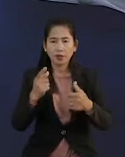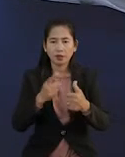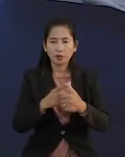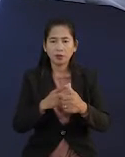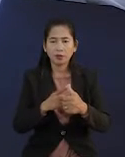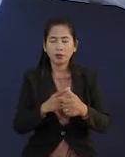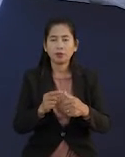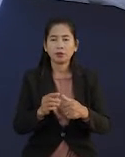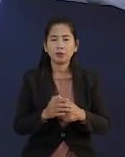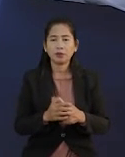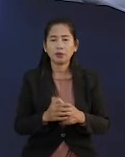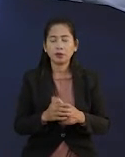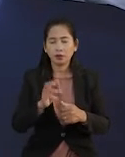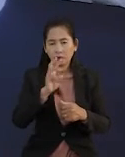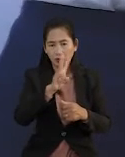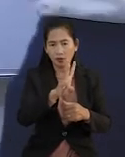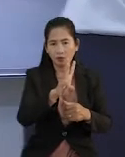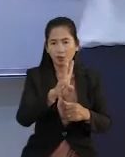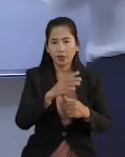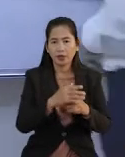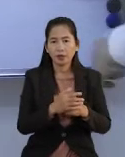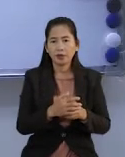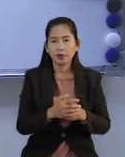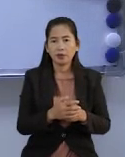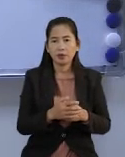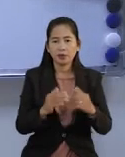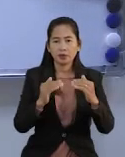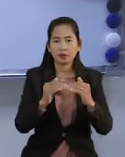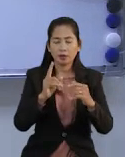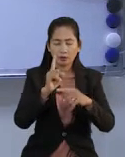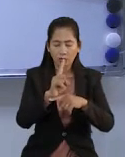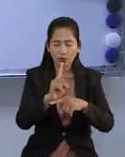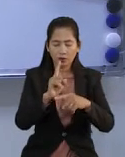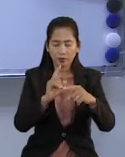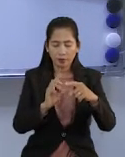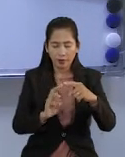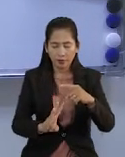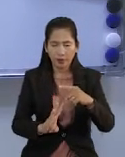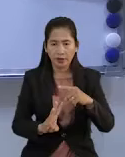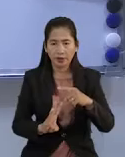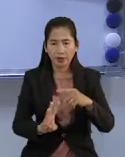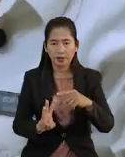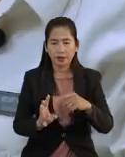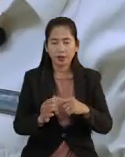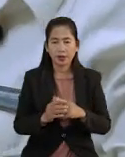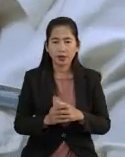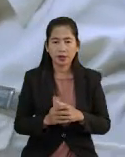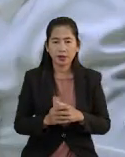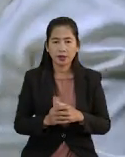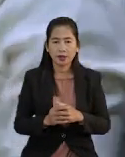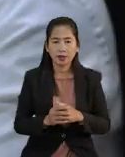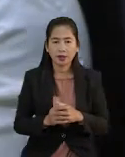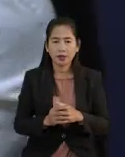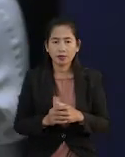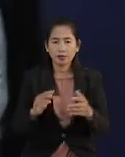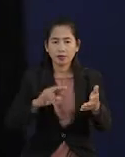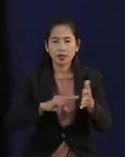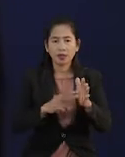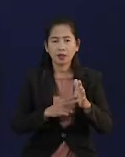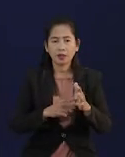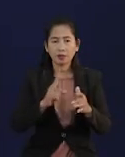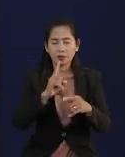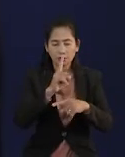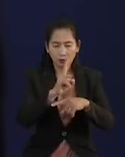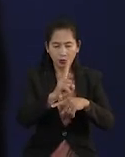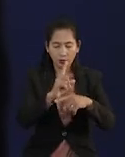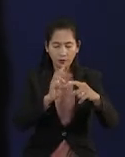Chà, mình đây thay dừng dơ tại bấy đầm bố. Sma nâng mùi thiện thiện bầy. Chẳng mình đây thay dừng dơ